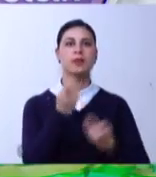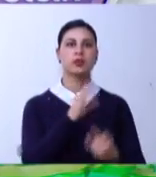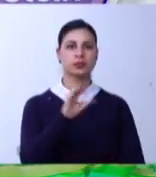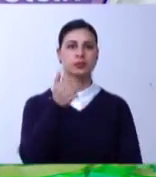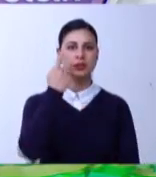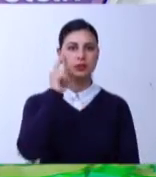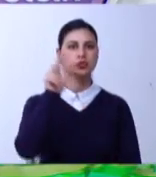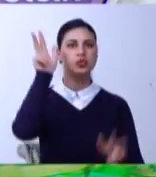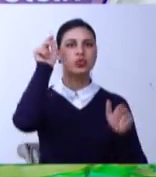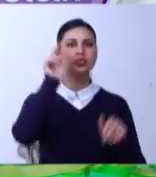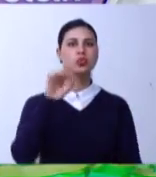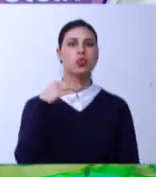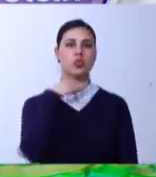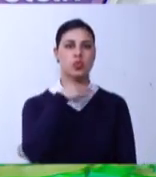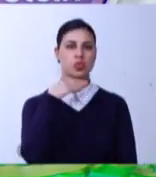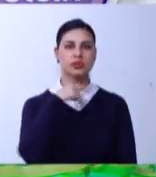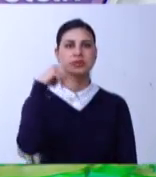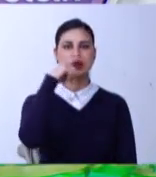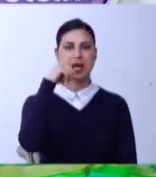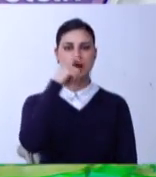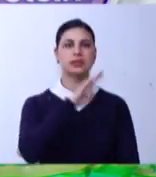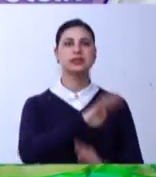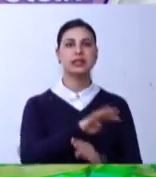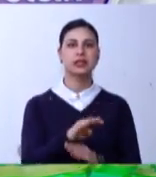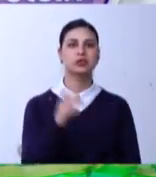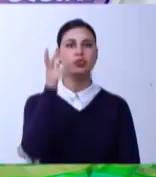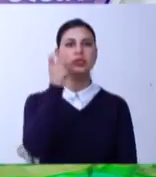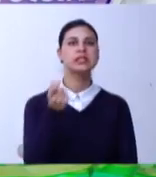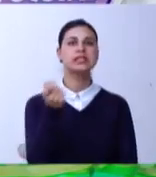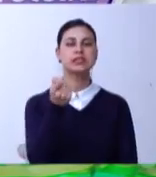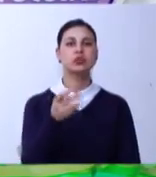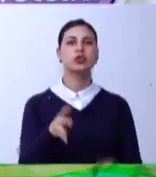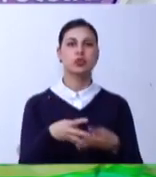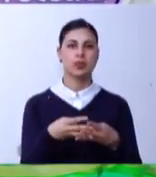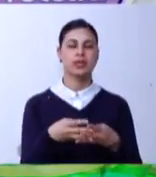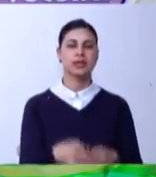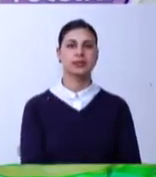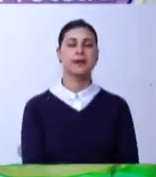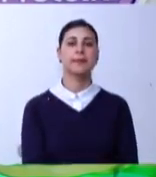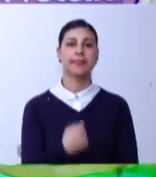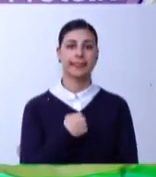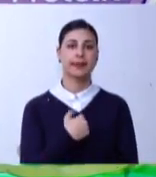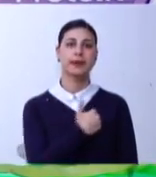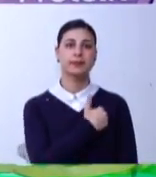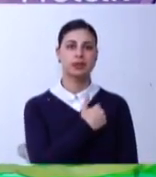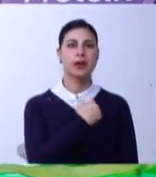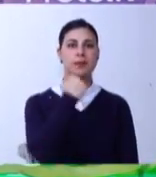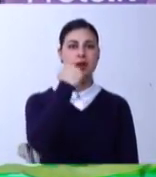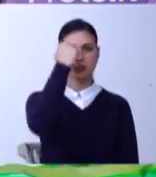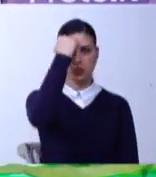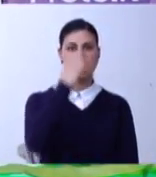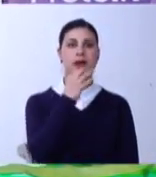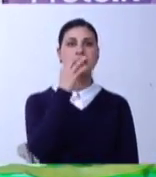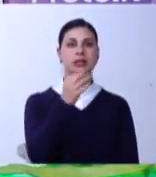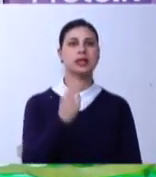ალბათ კურდღლის ხორცის, ტრემლის, ატაცურისა და წიწიბურას კომბინაცია. მე მინდა მადლობა გითხრათ,